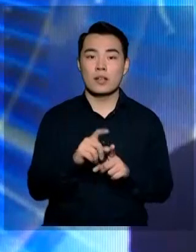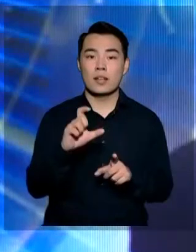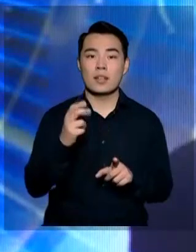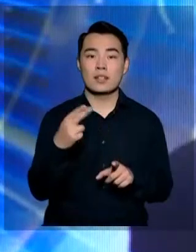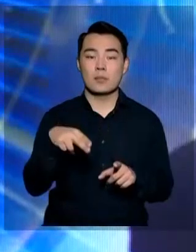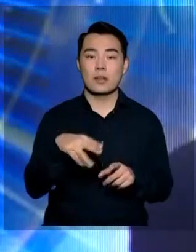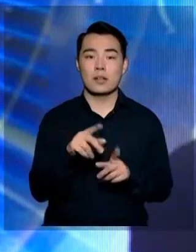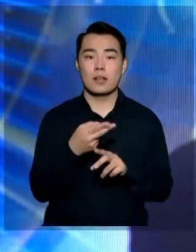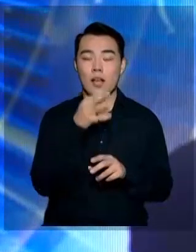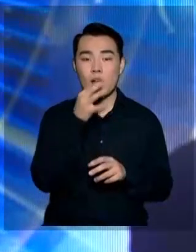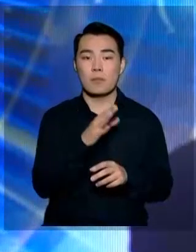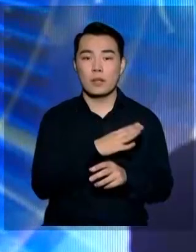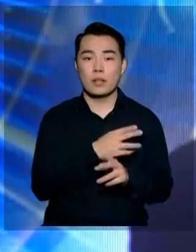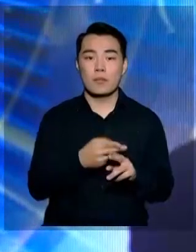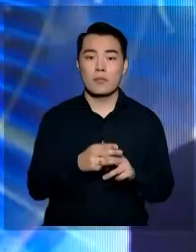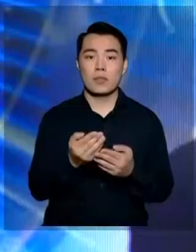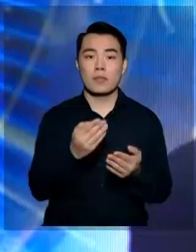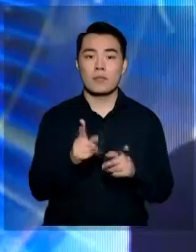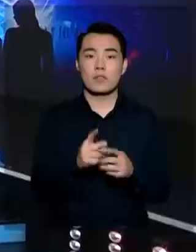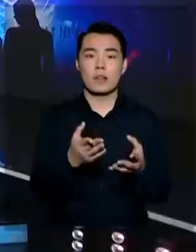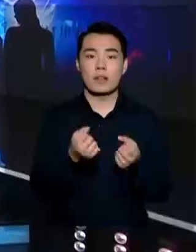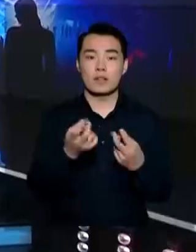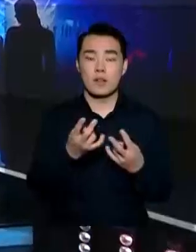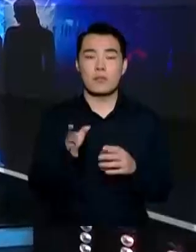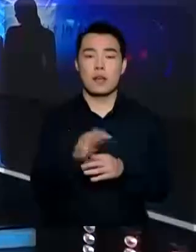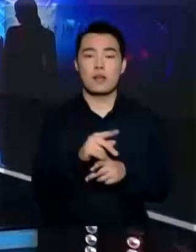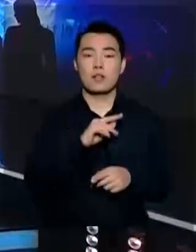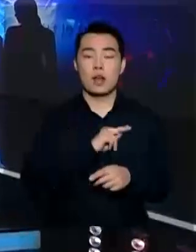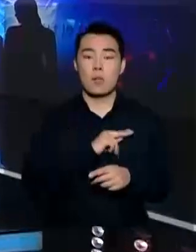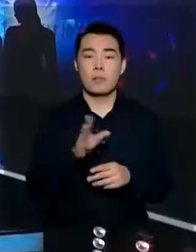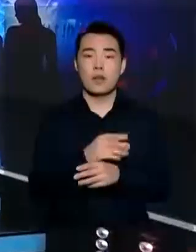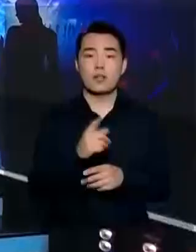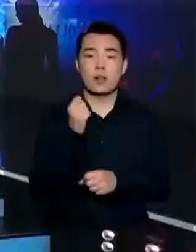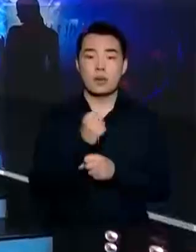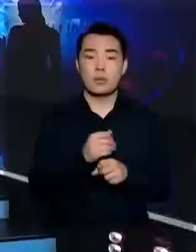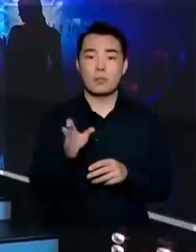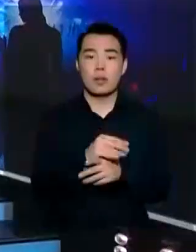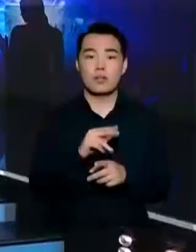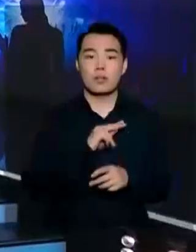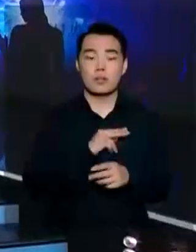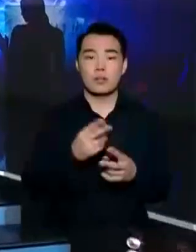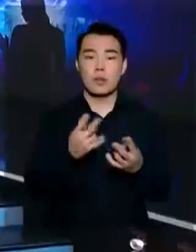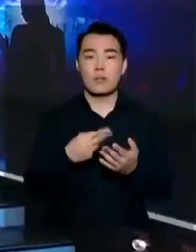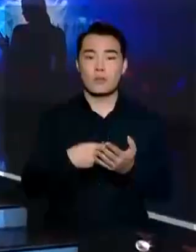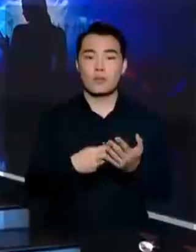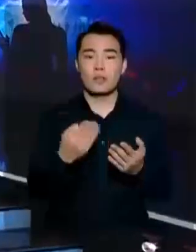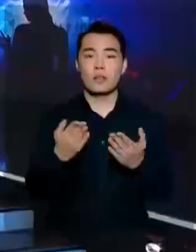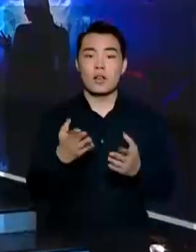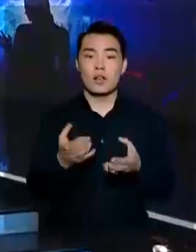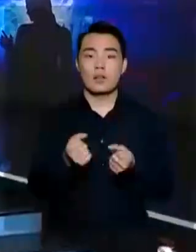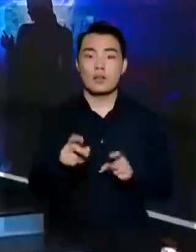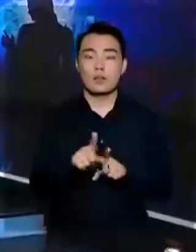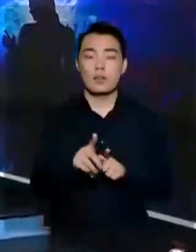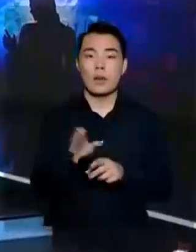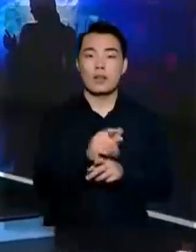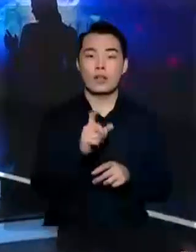Соны мысалы, алу керек, бүкіл қызметтер алу үшін сізде электрондық цифрлық қолданба болу керек. Оны алу үшін біз жаңа халыққа